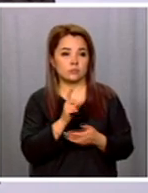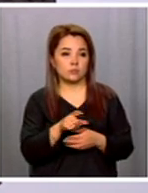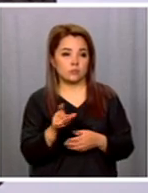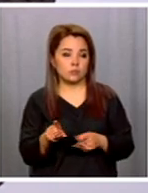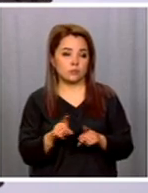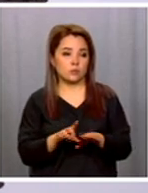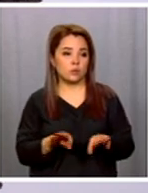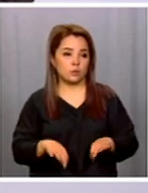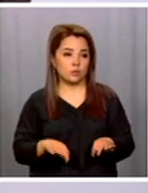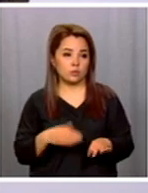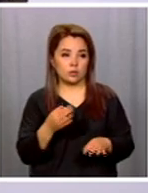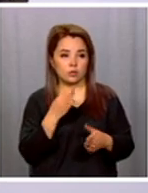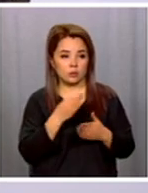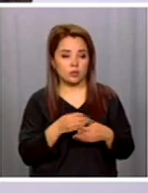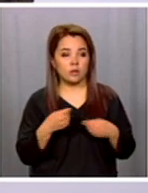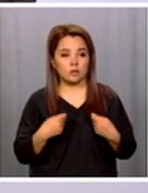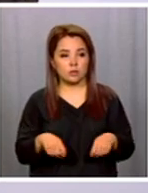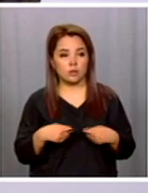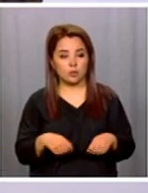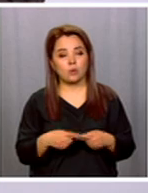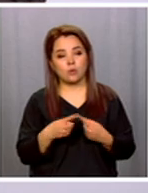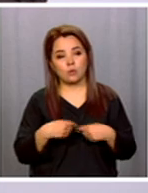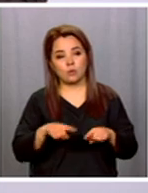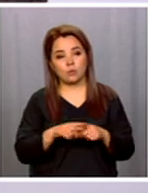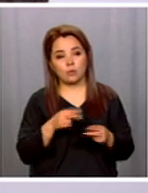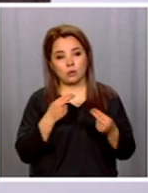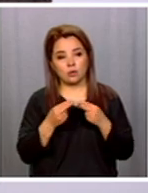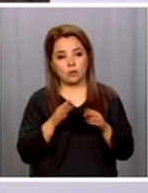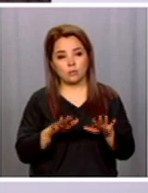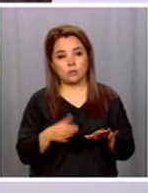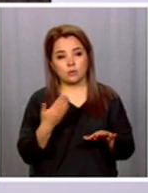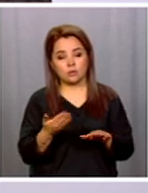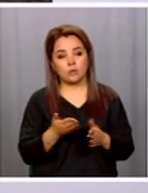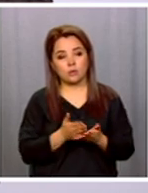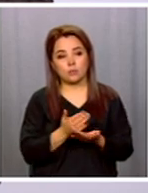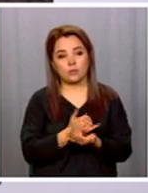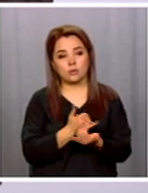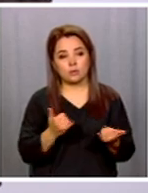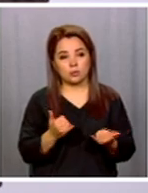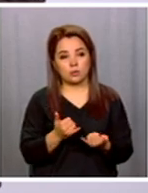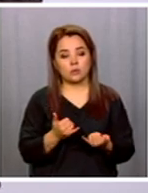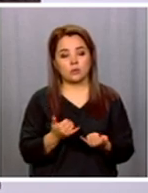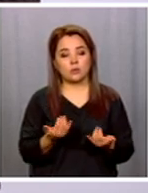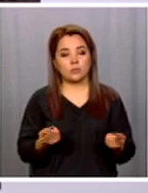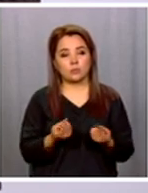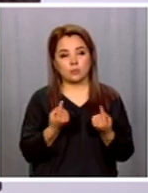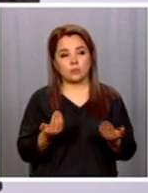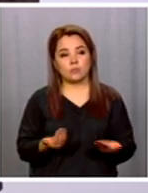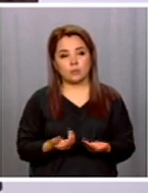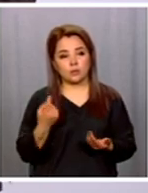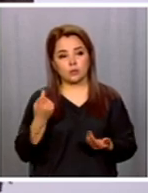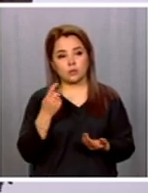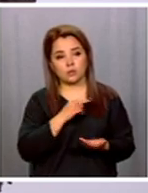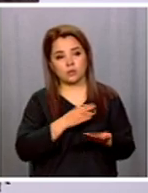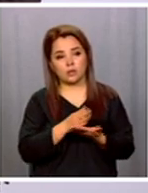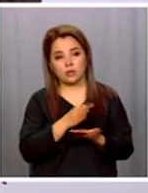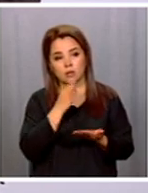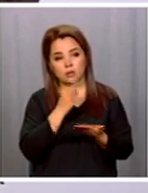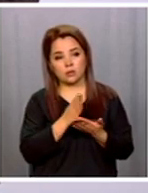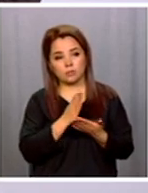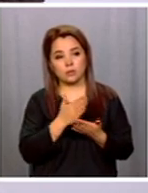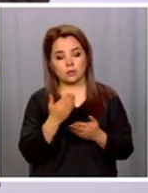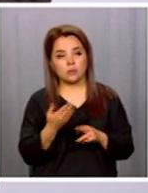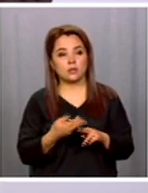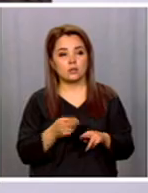көлігі, сауда және қоғамдық тамақтану, коммуналдық және тұрмыстық шаруашылықтар қызметтерін айтуға болады.